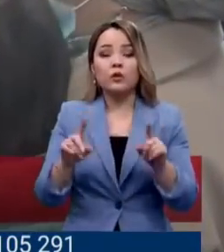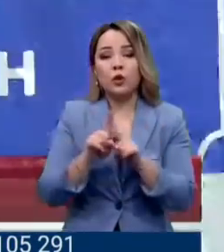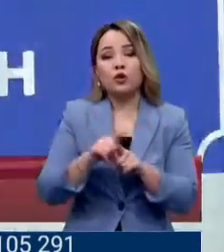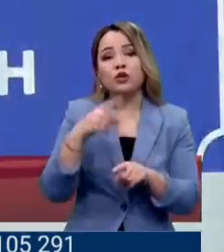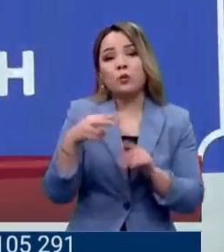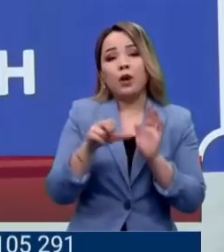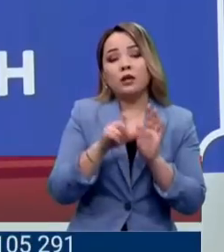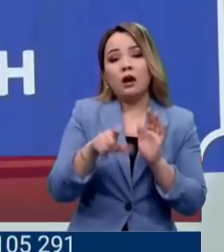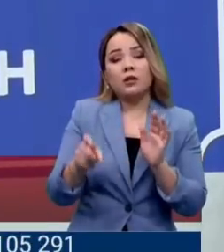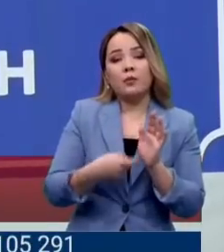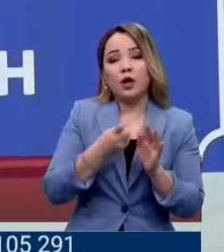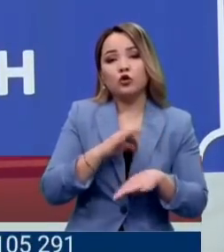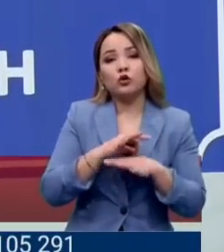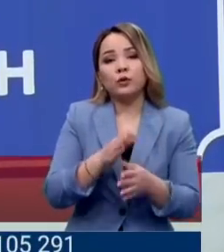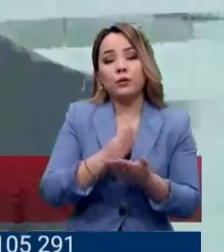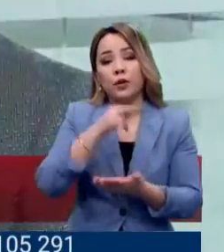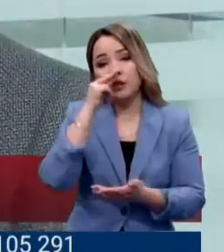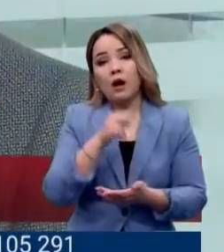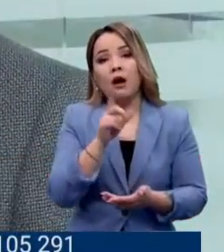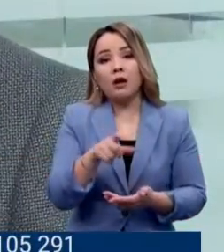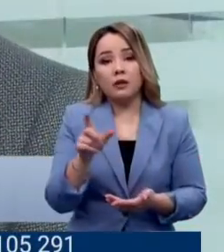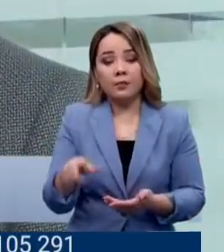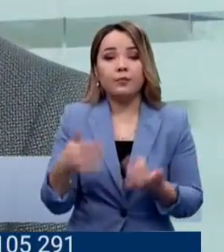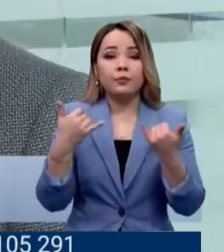26 адам тергеліп жатыр. Күдікті ретіндегі